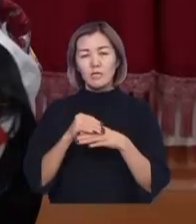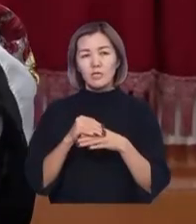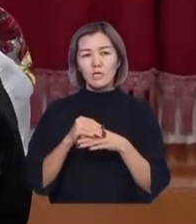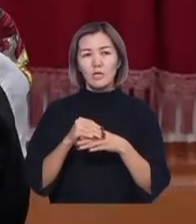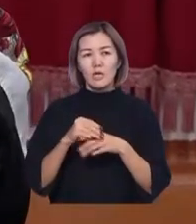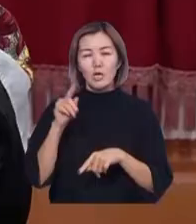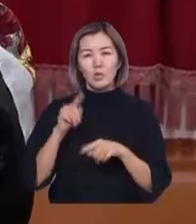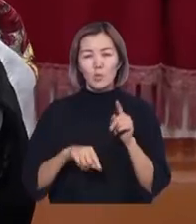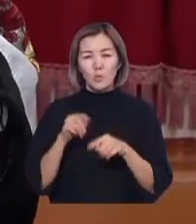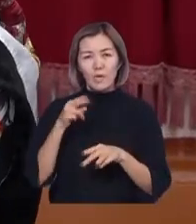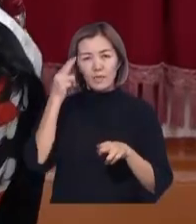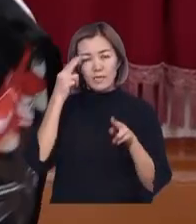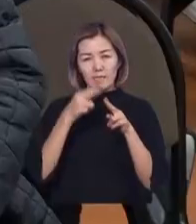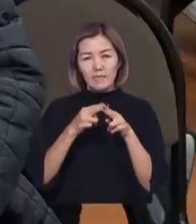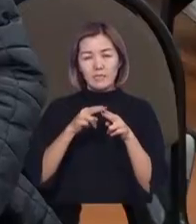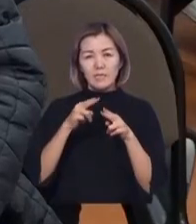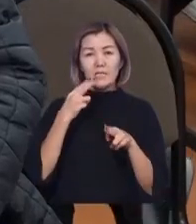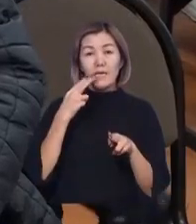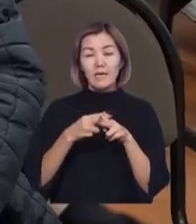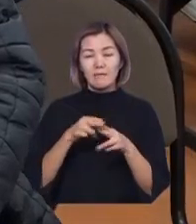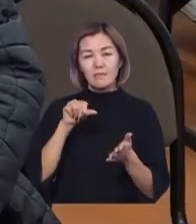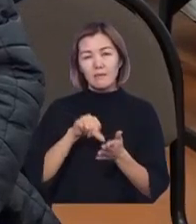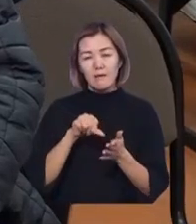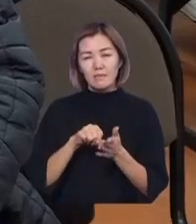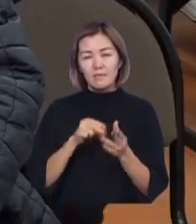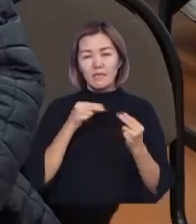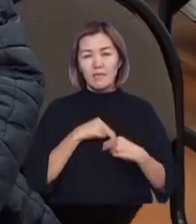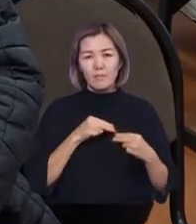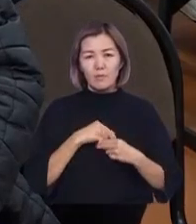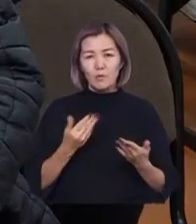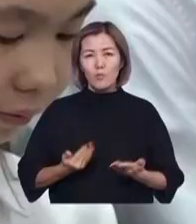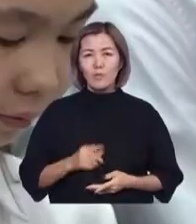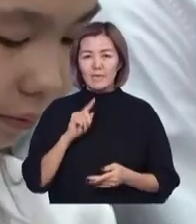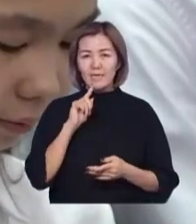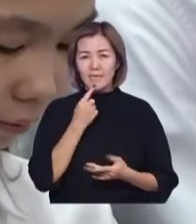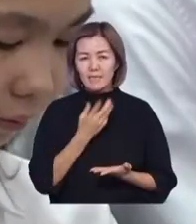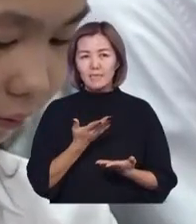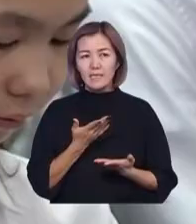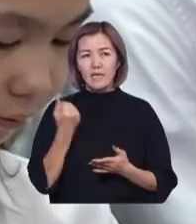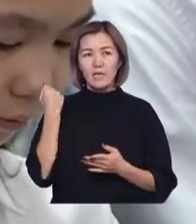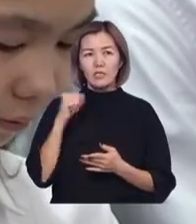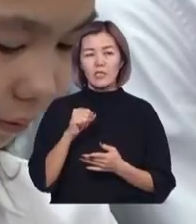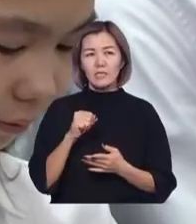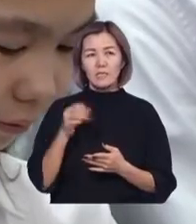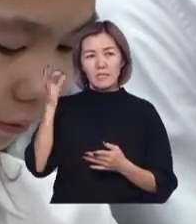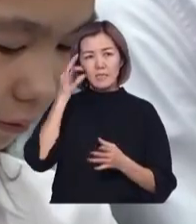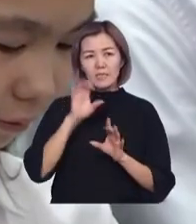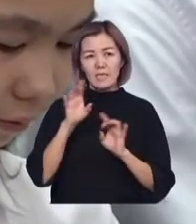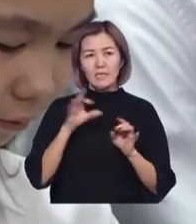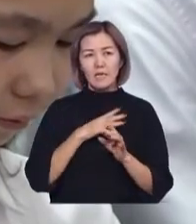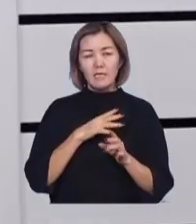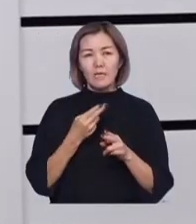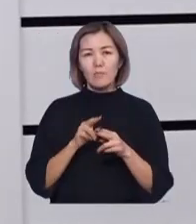туған інісі мен қарындасы қатысты. Олар Сайын Мұратбековтің еңбектері мен өмірлік қиындықтары сондай-ақ жеңістері жайлы естеліктерін айтты.